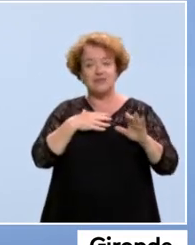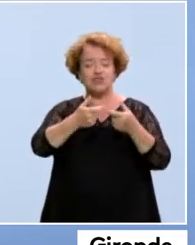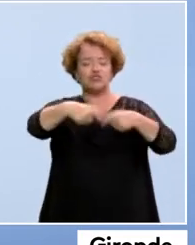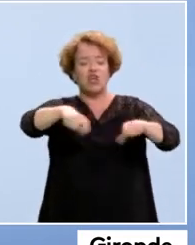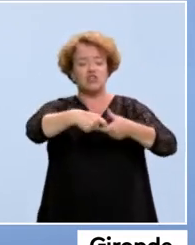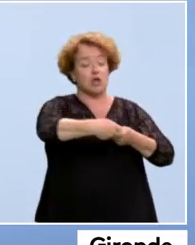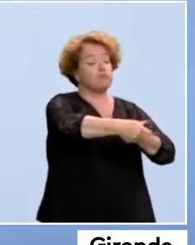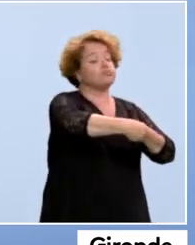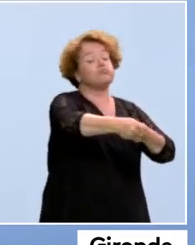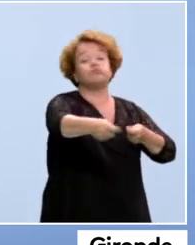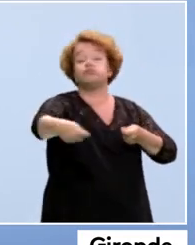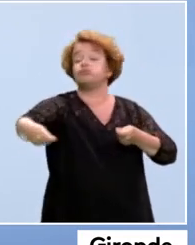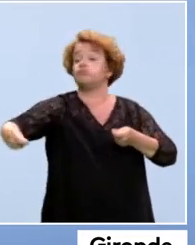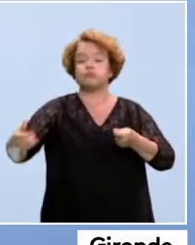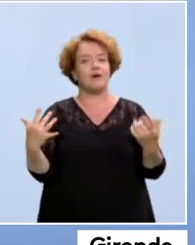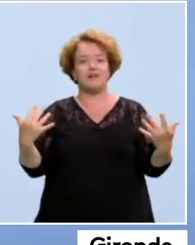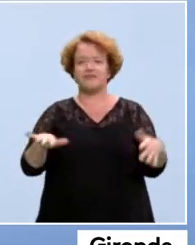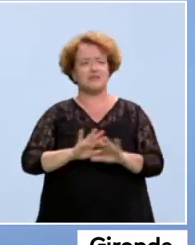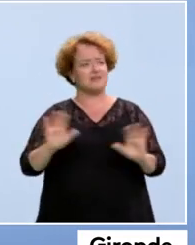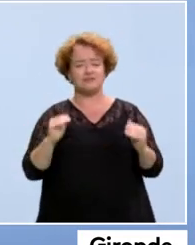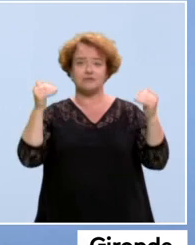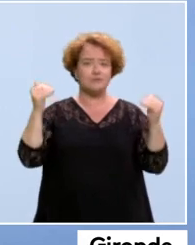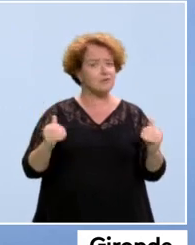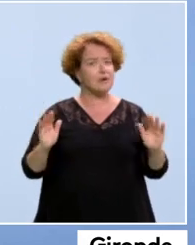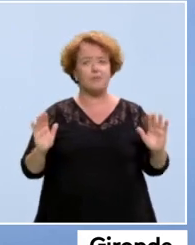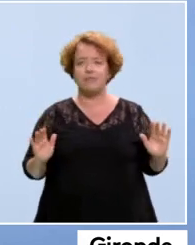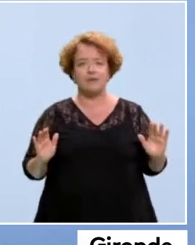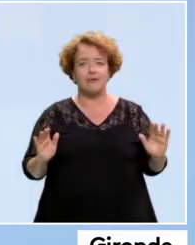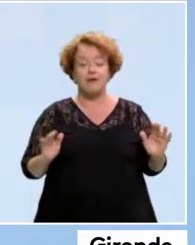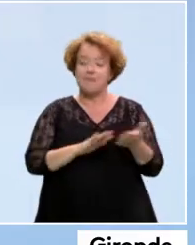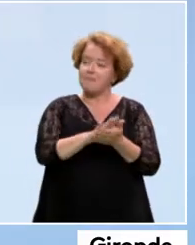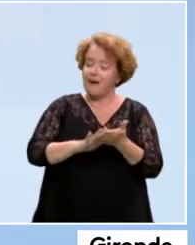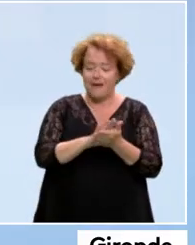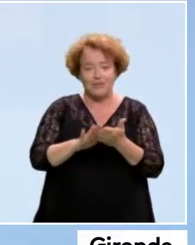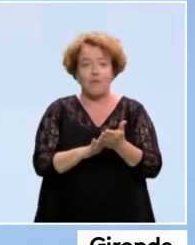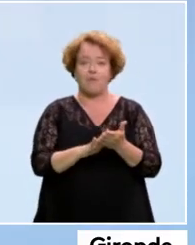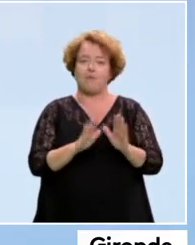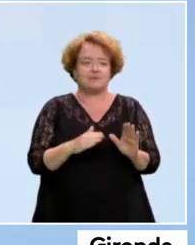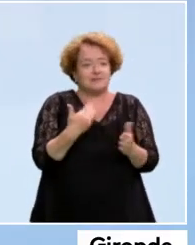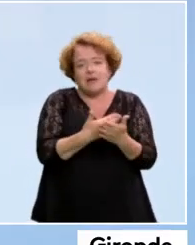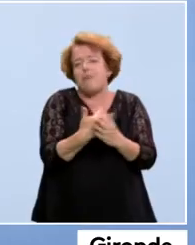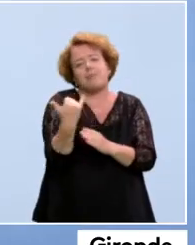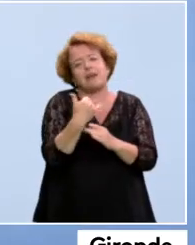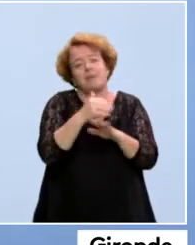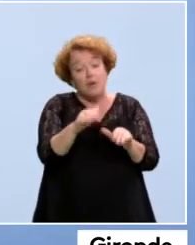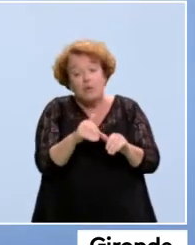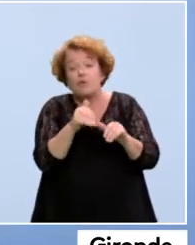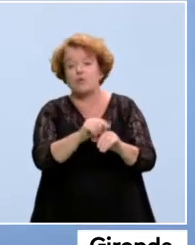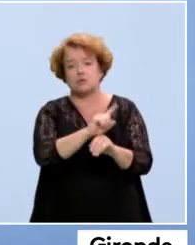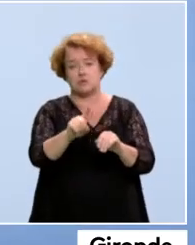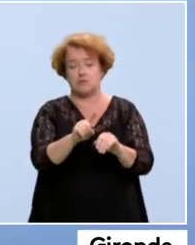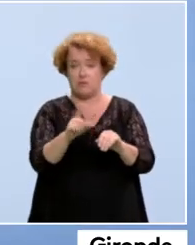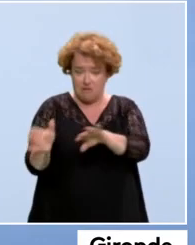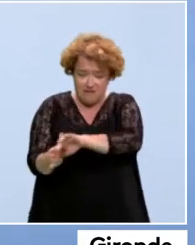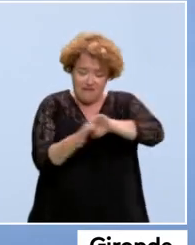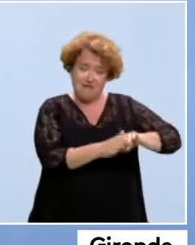en français il faut qu'on arrête de de donner des chèques aux Français et il faut vraiment qu'on remette la valeur